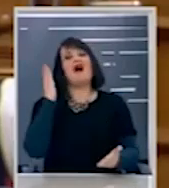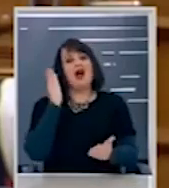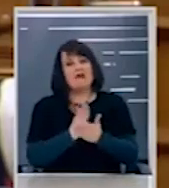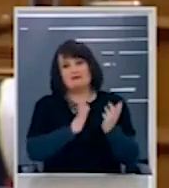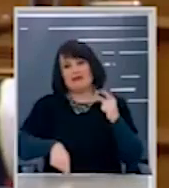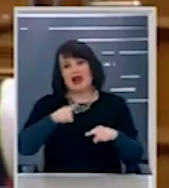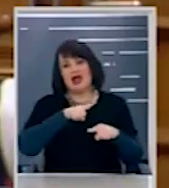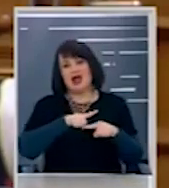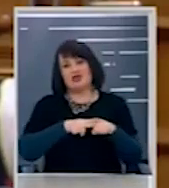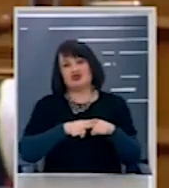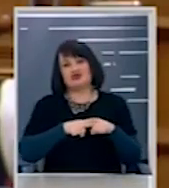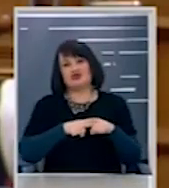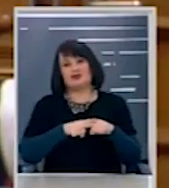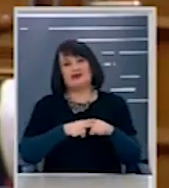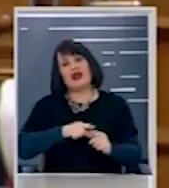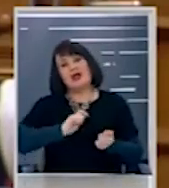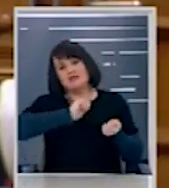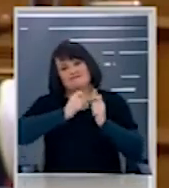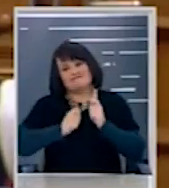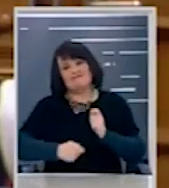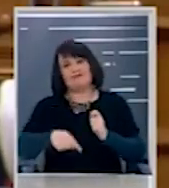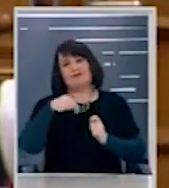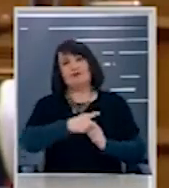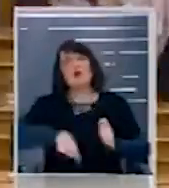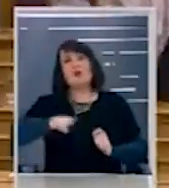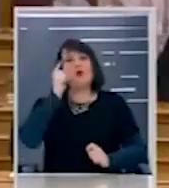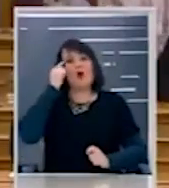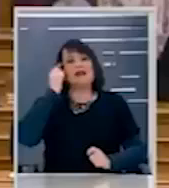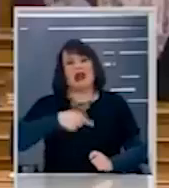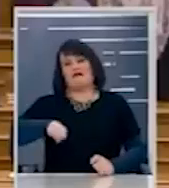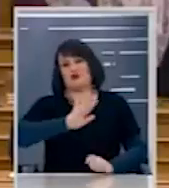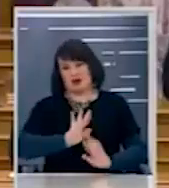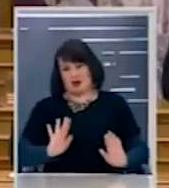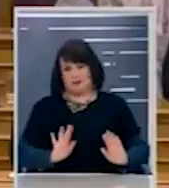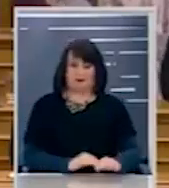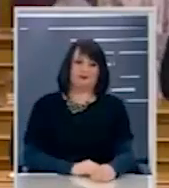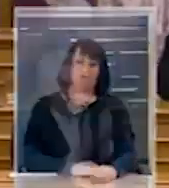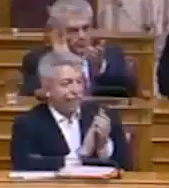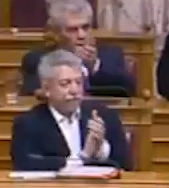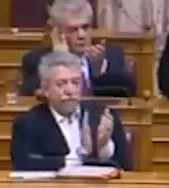ελληνικός λαός να γυρίσουμε σελίδα. Και αυτό πια το καταλαβαίνει και ο τελευταίος Έλληνας.